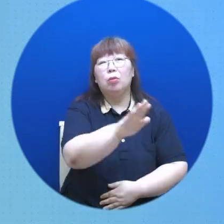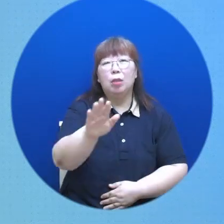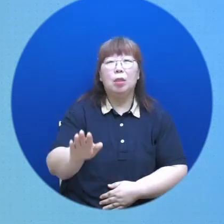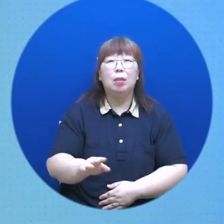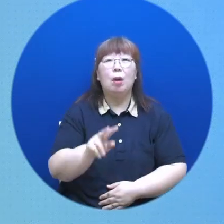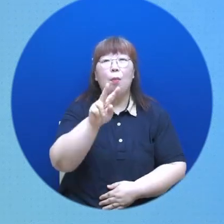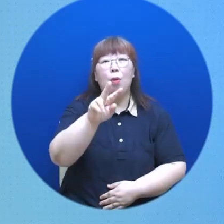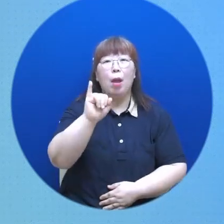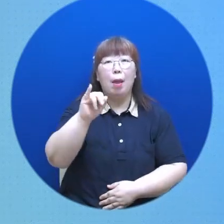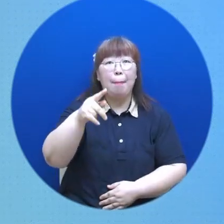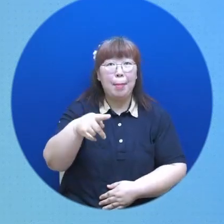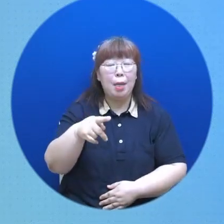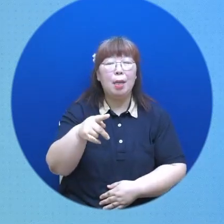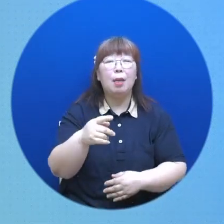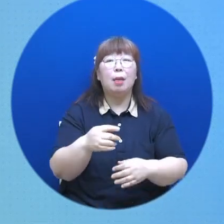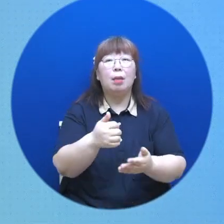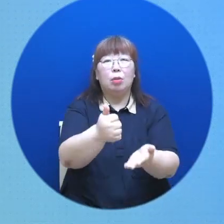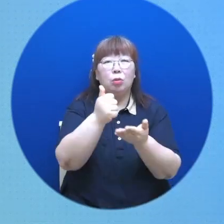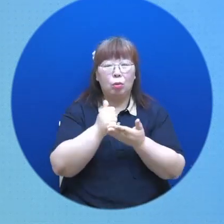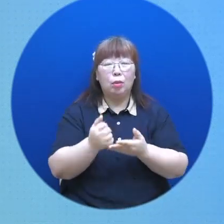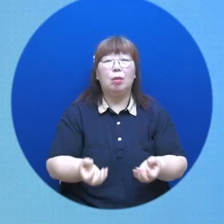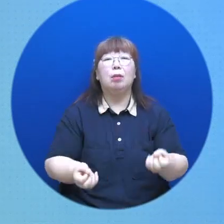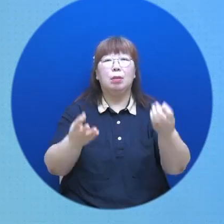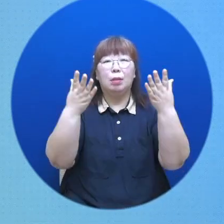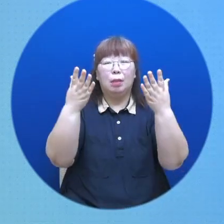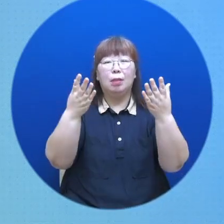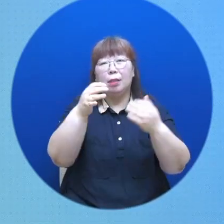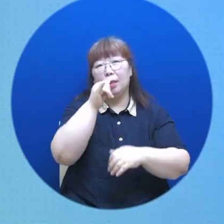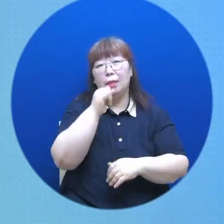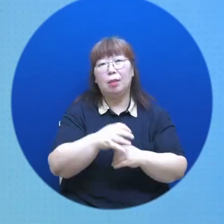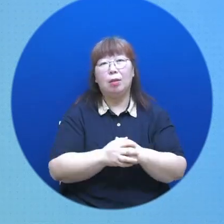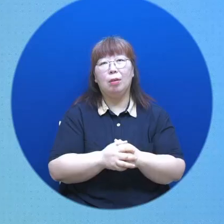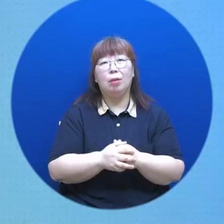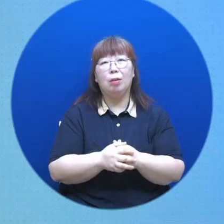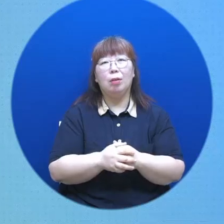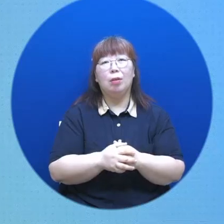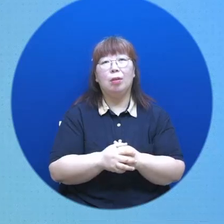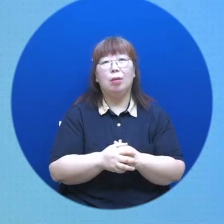VIP 초청잔치를 열게 됩니다. 우린 오늘